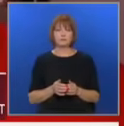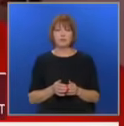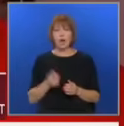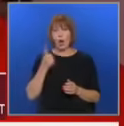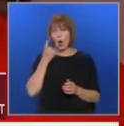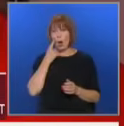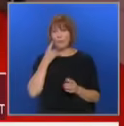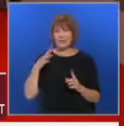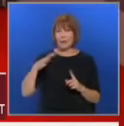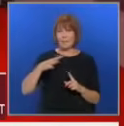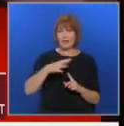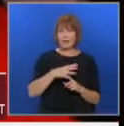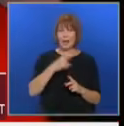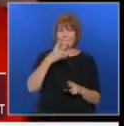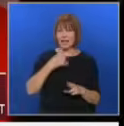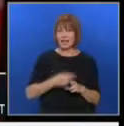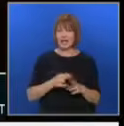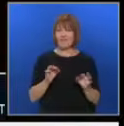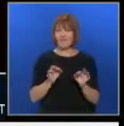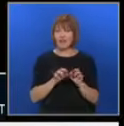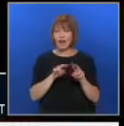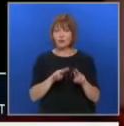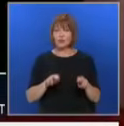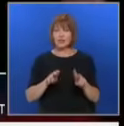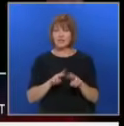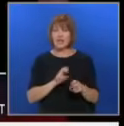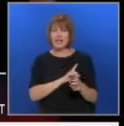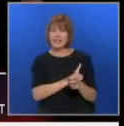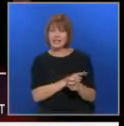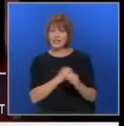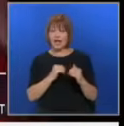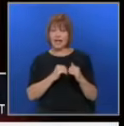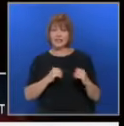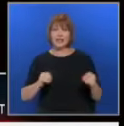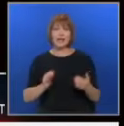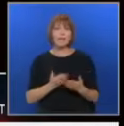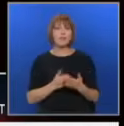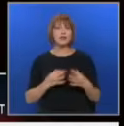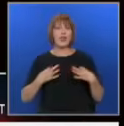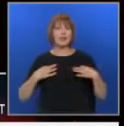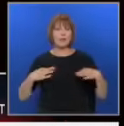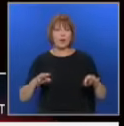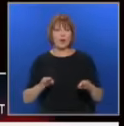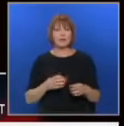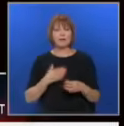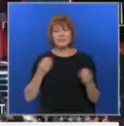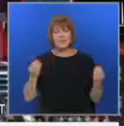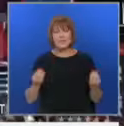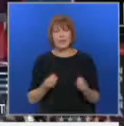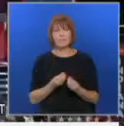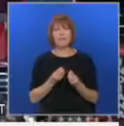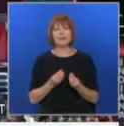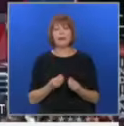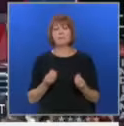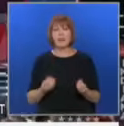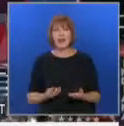Опит за покушение, прекратяване на федерално разследване и засилващи се разделения сред демократите. Серия от събития вдигнаха Доналд